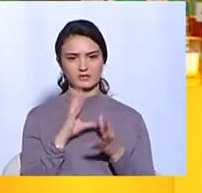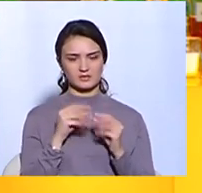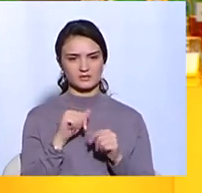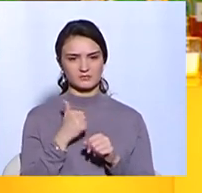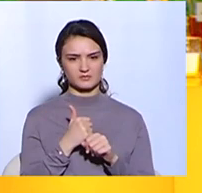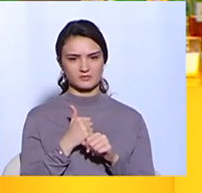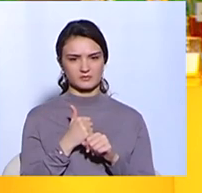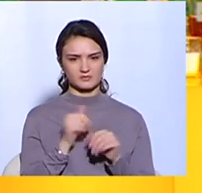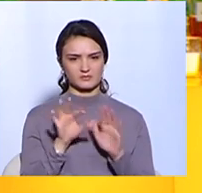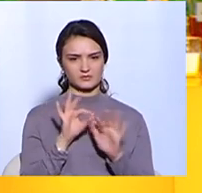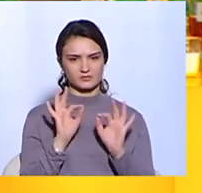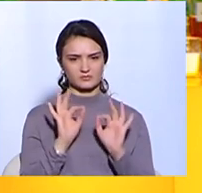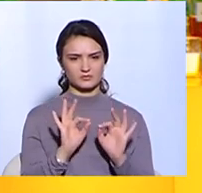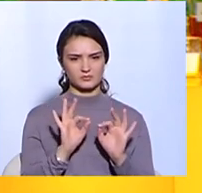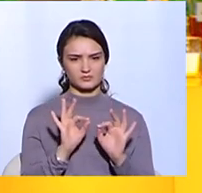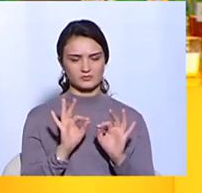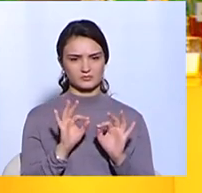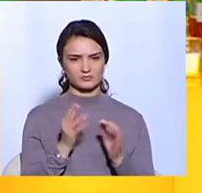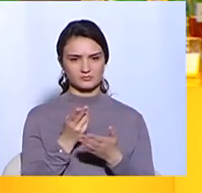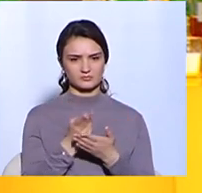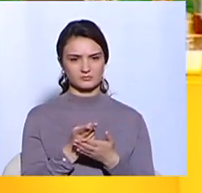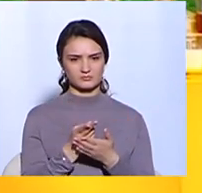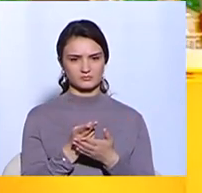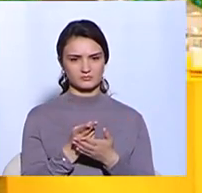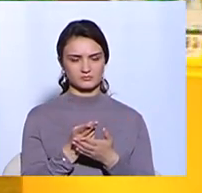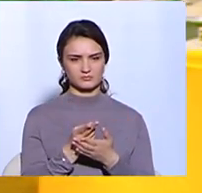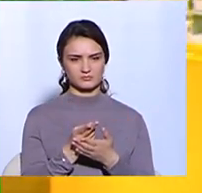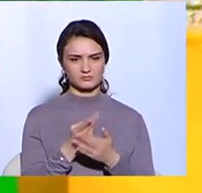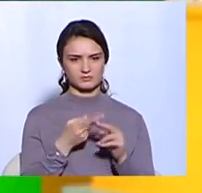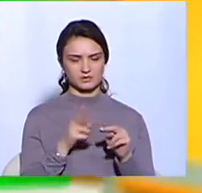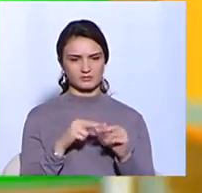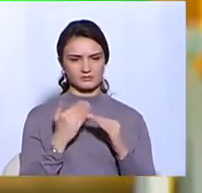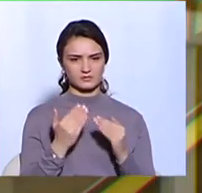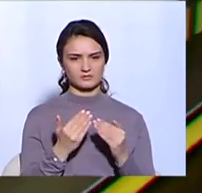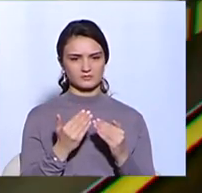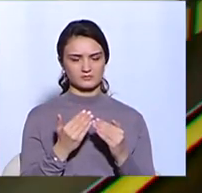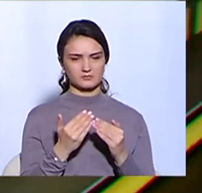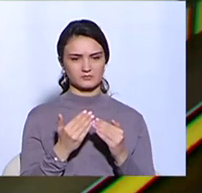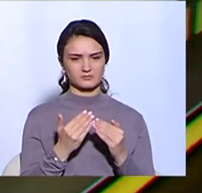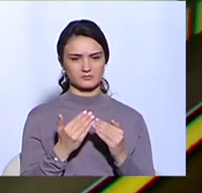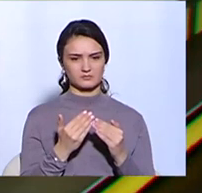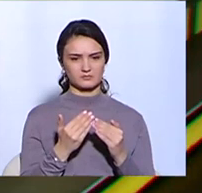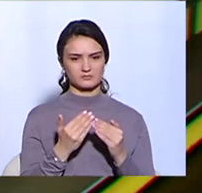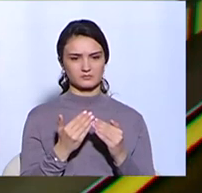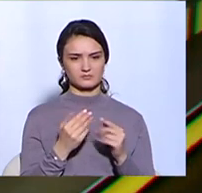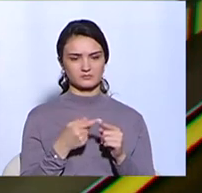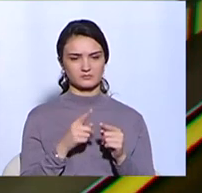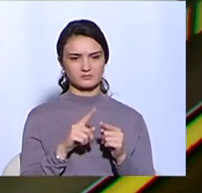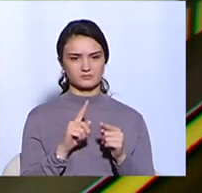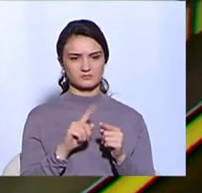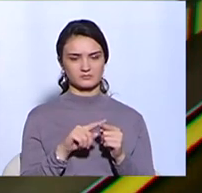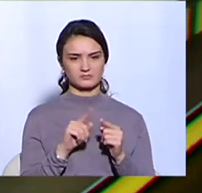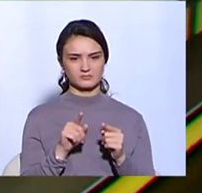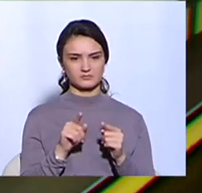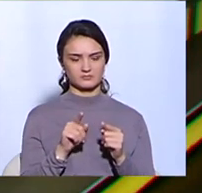მთავარი, ვირჩევ სწორ დაბალ ზედაპირებს, რომ არ იყოს ვარდნა. ამისთვის დღეს გვანცა მოვათავსეთ იატაკზე. ანუ ავიცილე